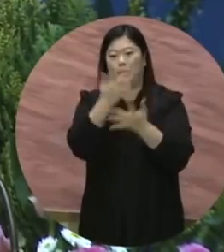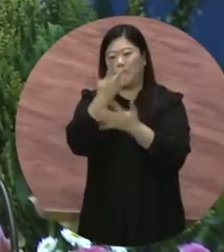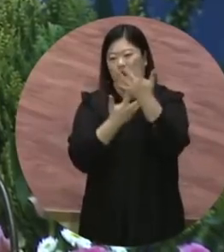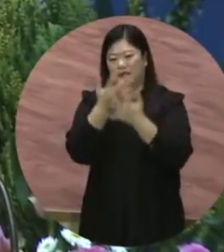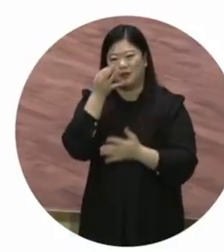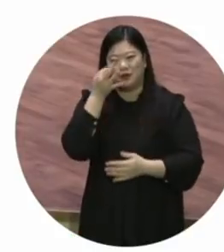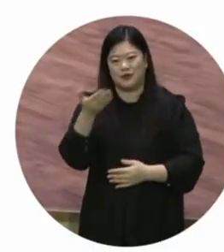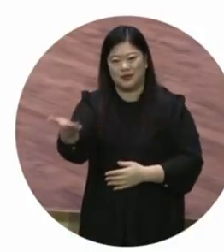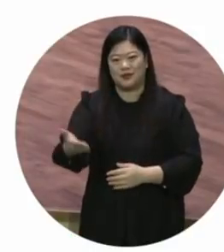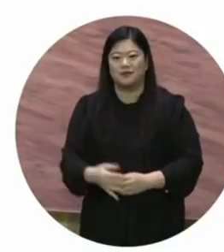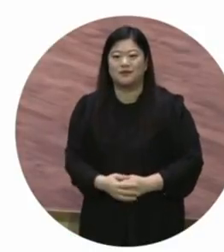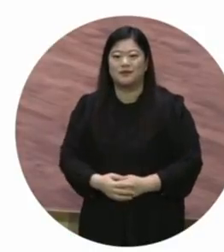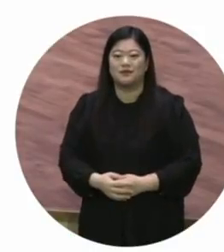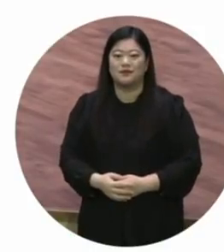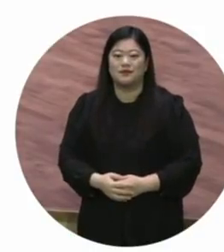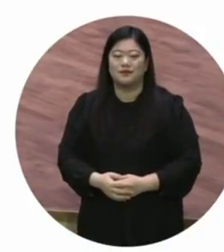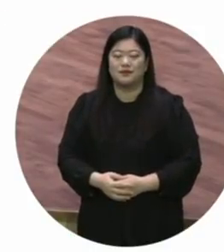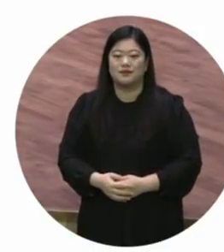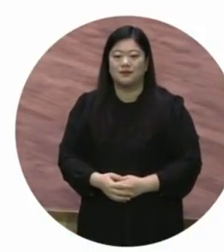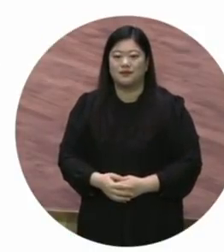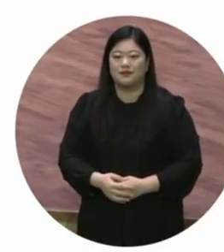하겠습니다.